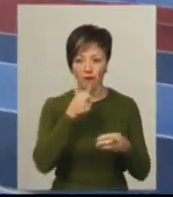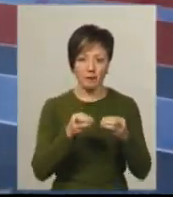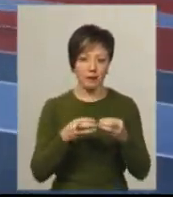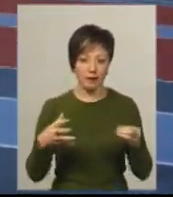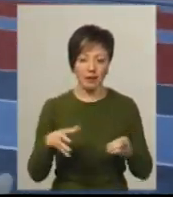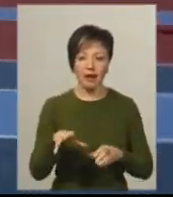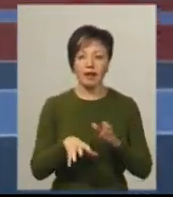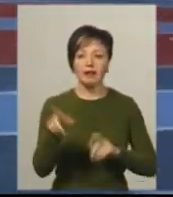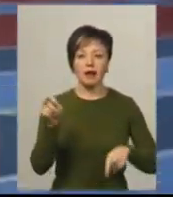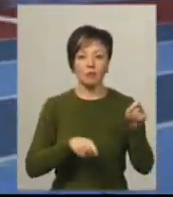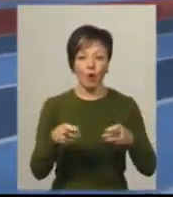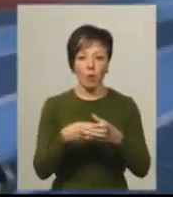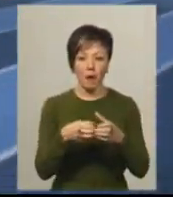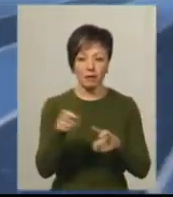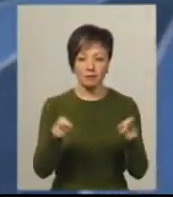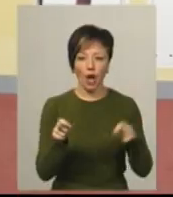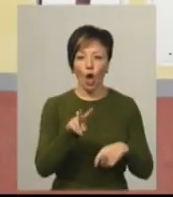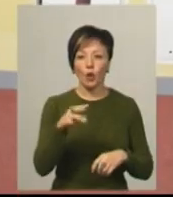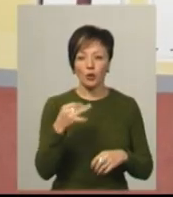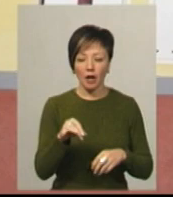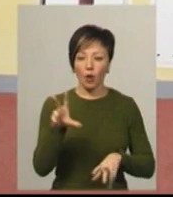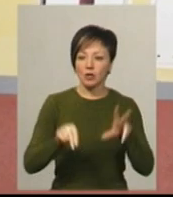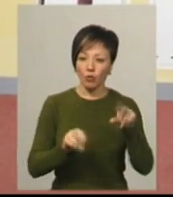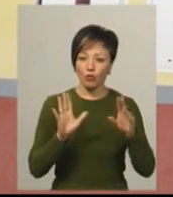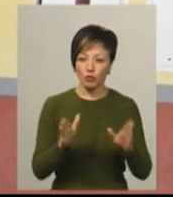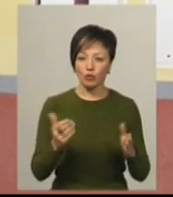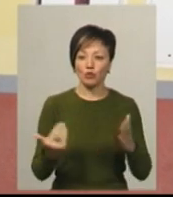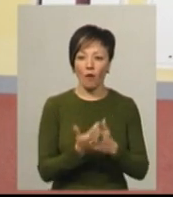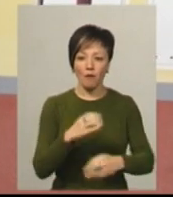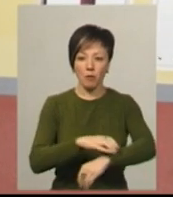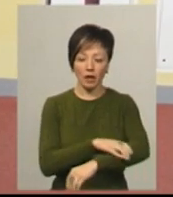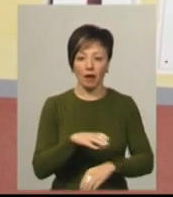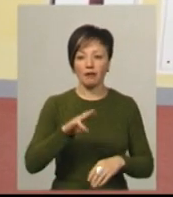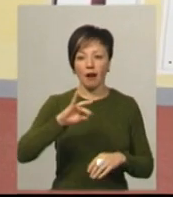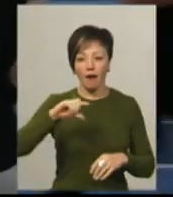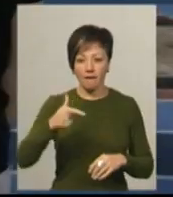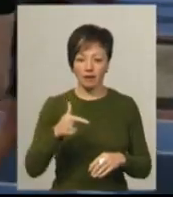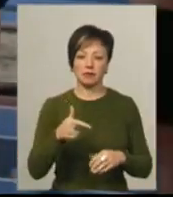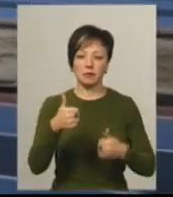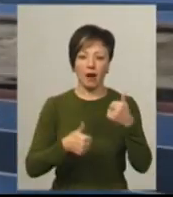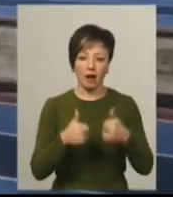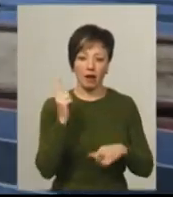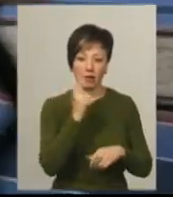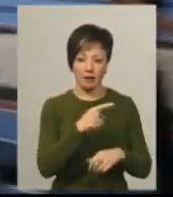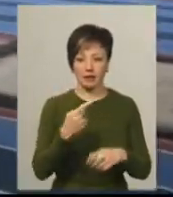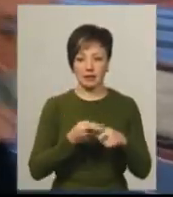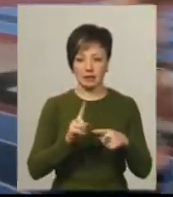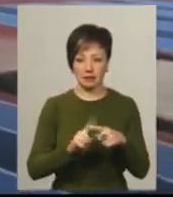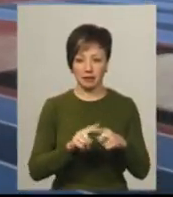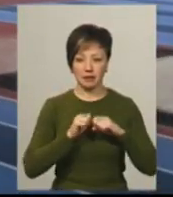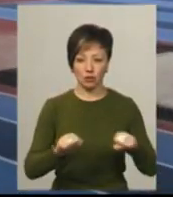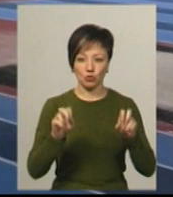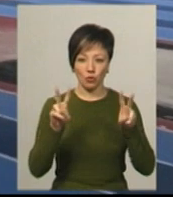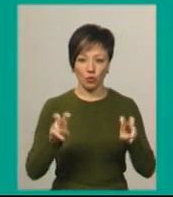На збори команда з'їдеться у лютому. Максим розраховує, що буде з новим протезом, а в травні відбудуться змагання в Гаазі. Анна Хорошун, новини